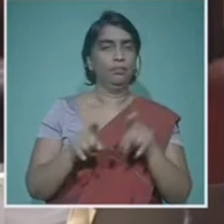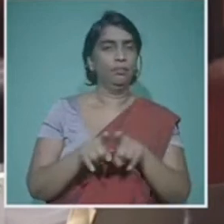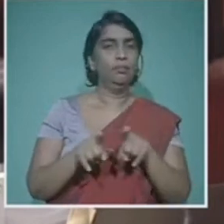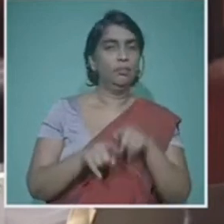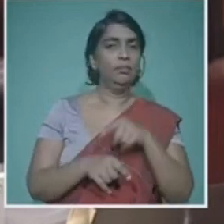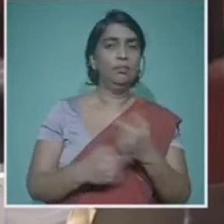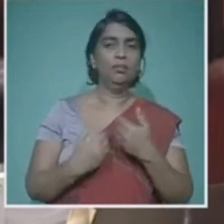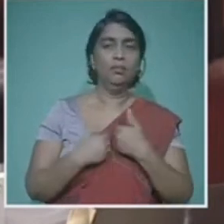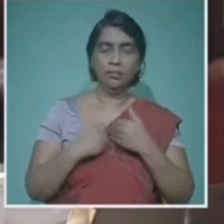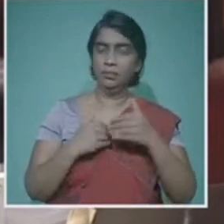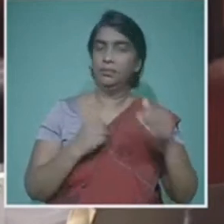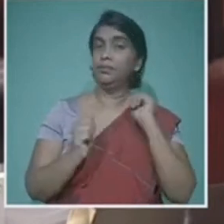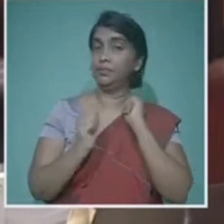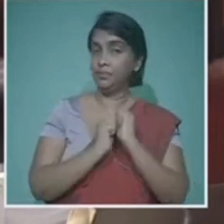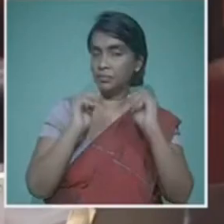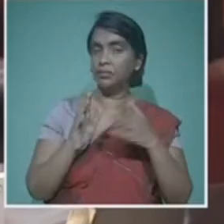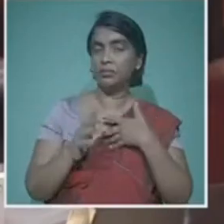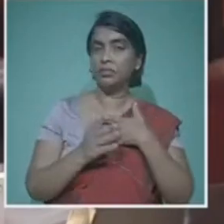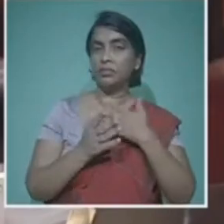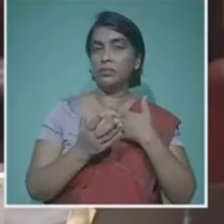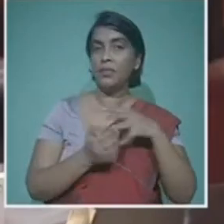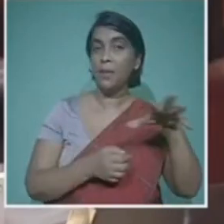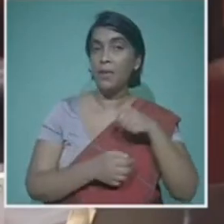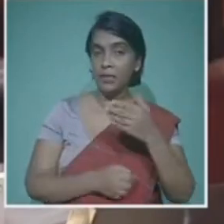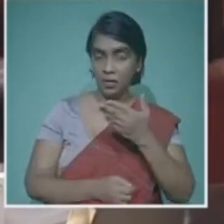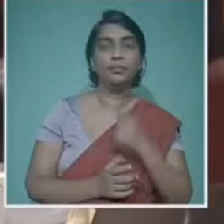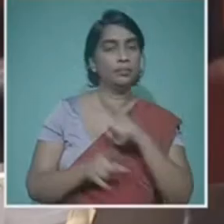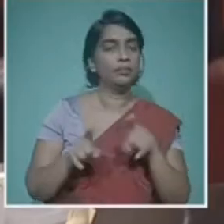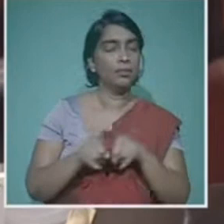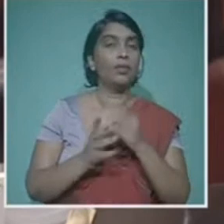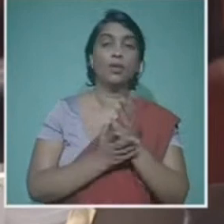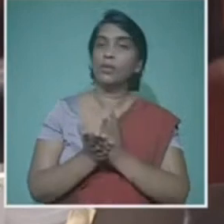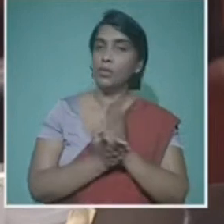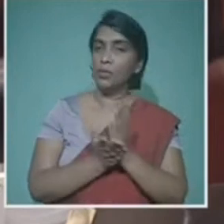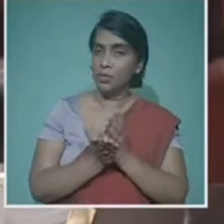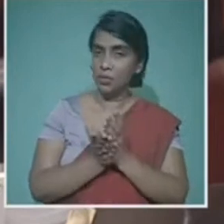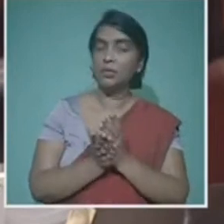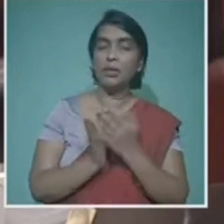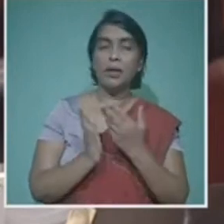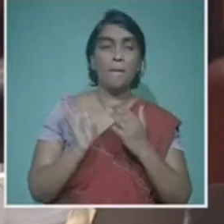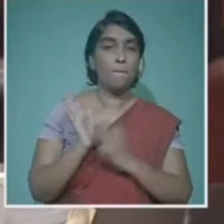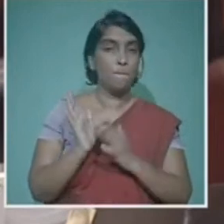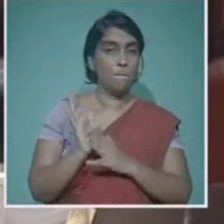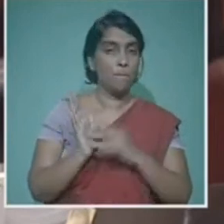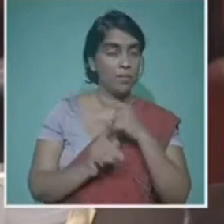பஸ்ஸையாவது ஓட்டுகின்ற ஒரு நிலை காணப்படும். அதை விட ரயில்வே மன்னாரிலே